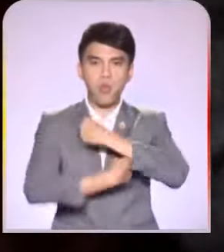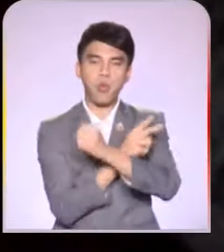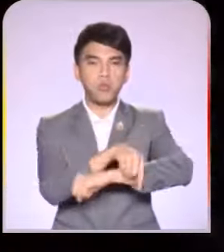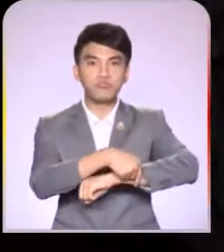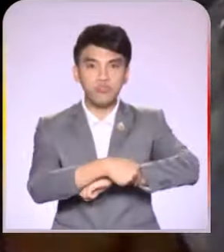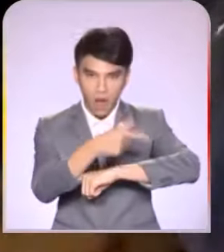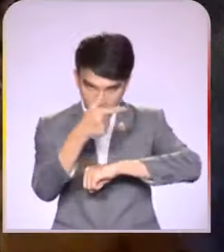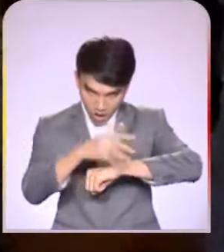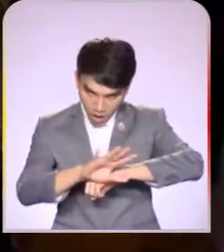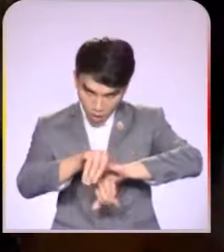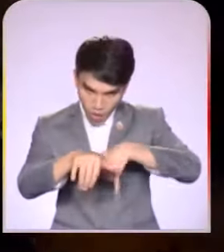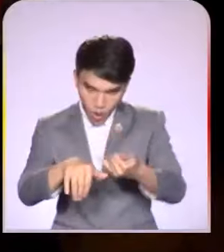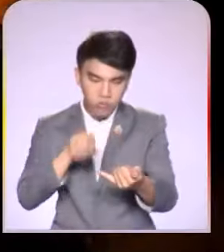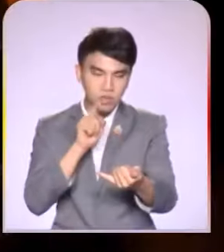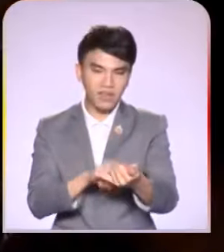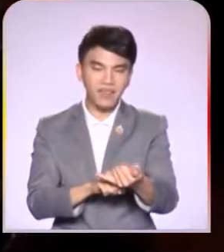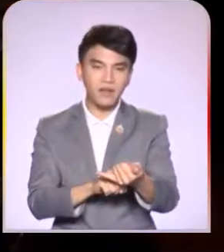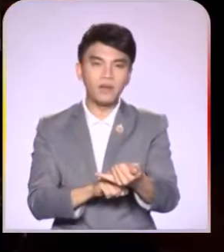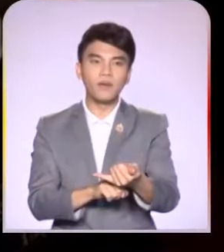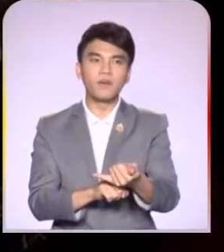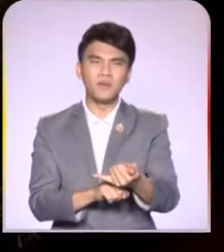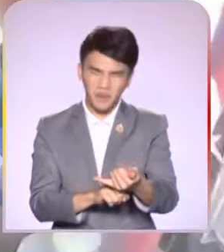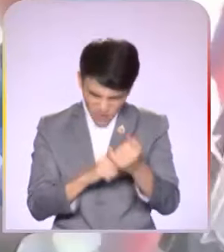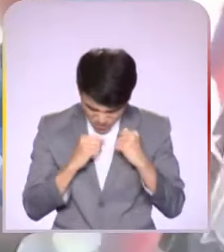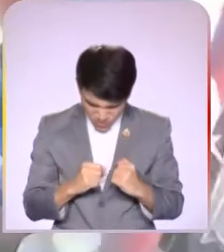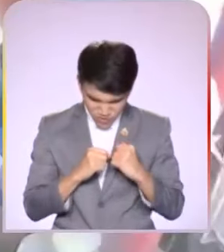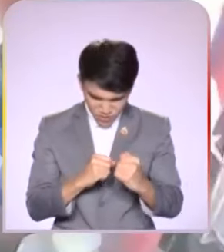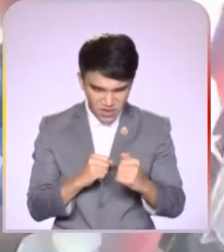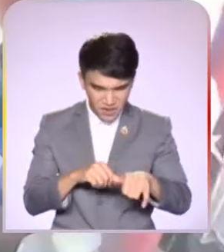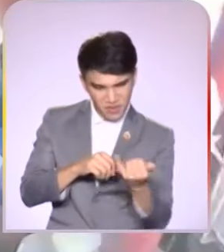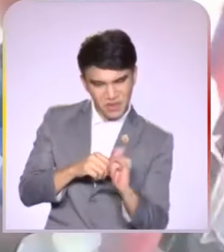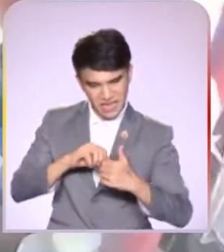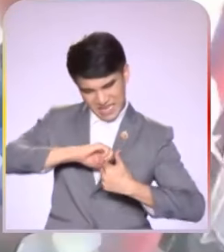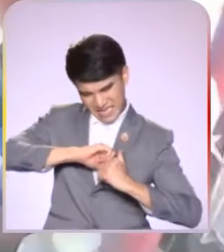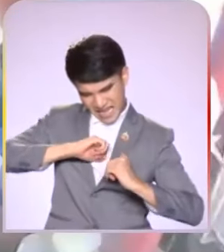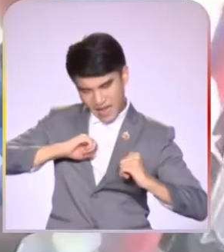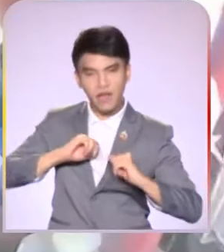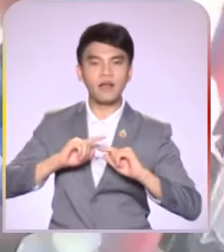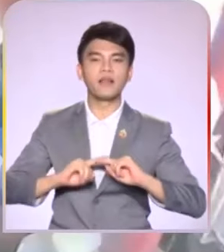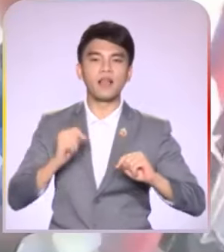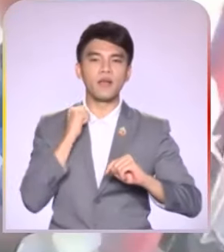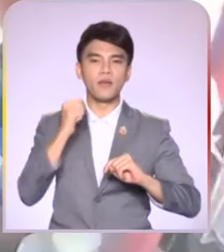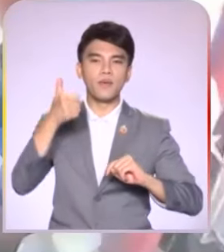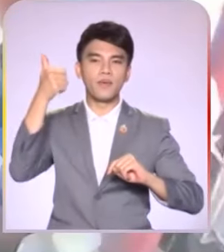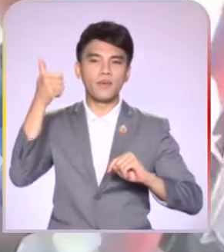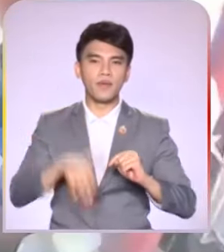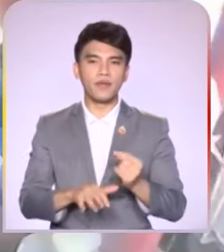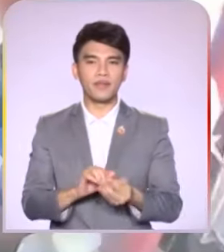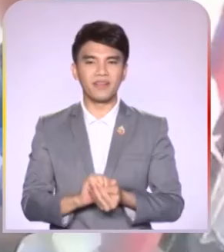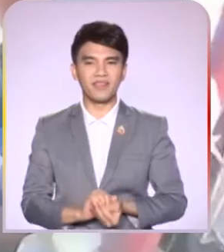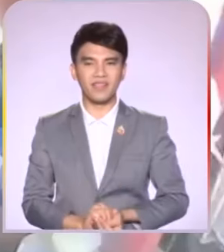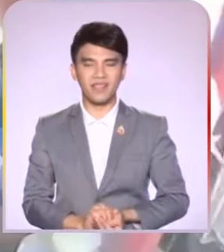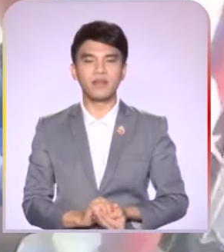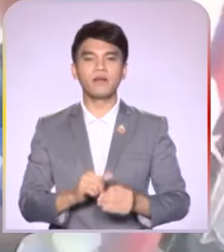รัดป้าป้าล้มไปกองกับพื้นตอนนั้นพยายามจะดิ้นนะจะแกะงูแต่สู้แรงไม่ไหวอ่ะ